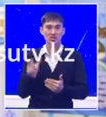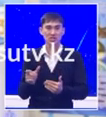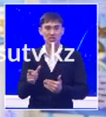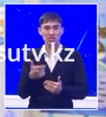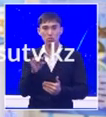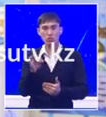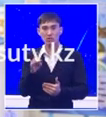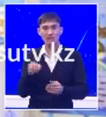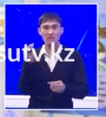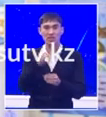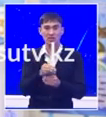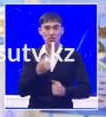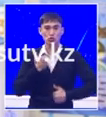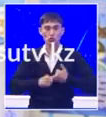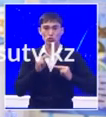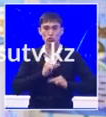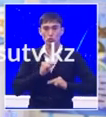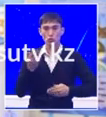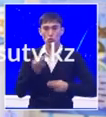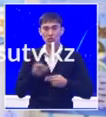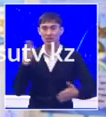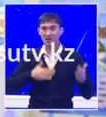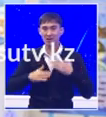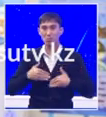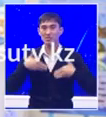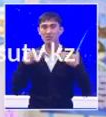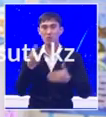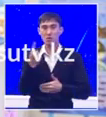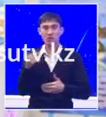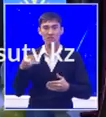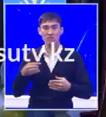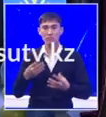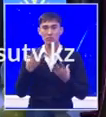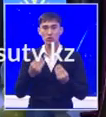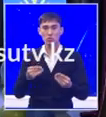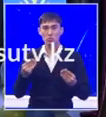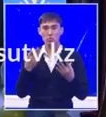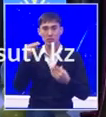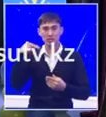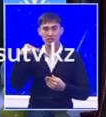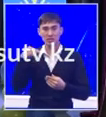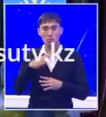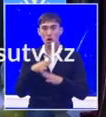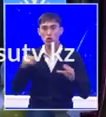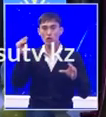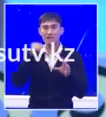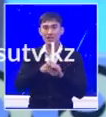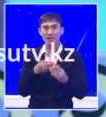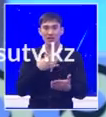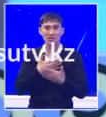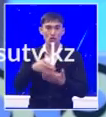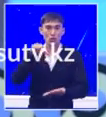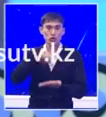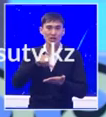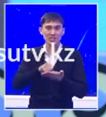достойный труд я очень рад и поздравляю всех с праздником первого президента еще раз так за большой вклад и активное участие в общественной жизни